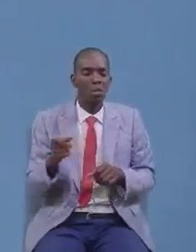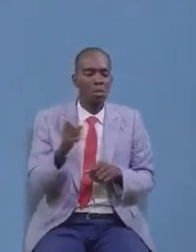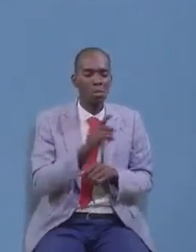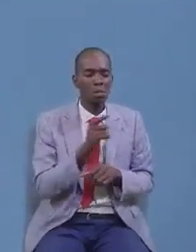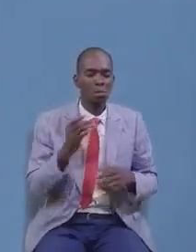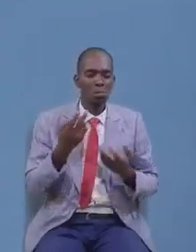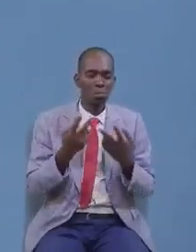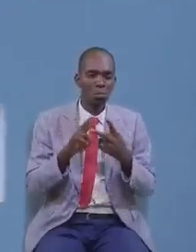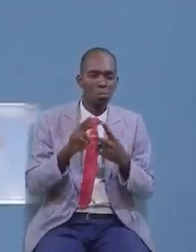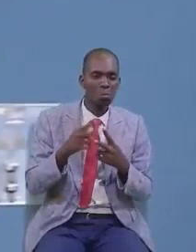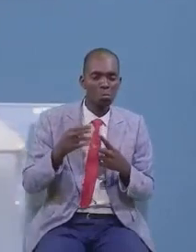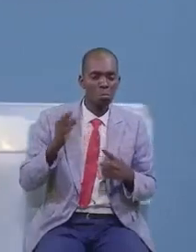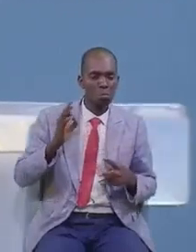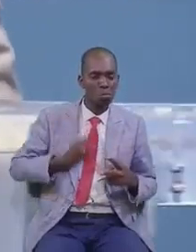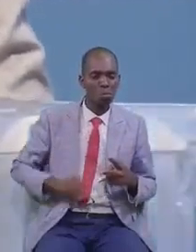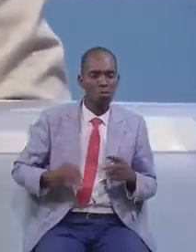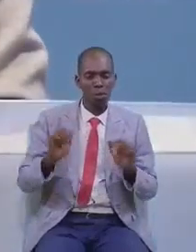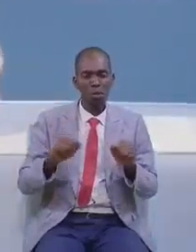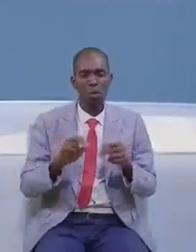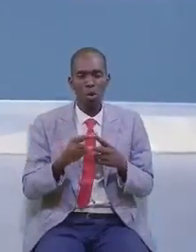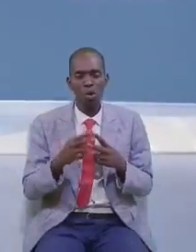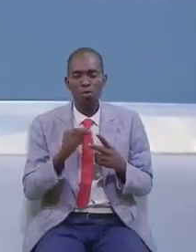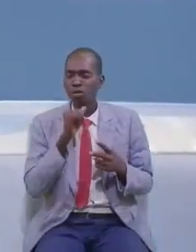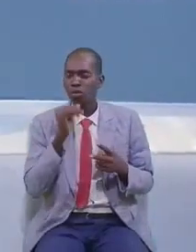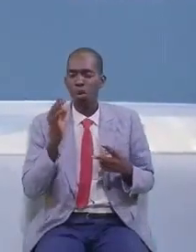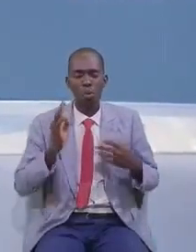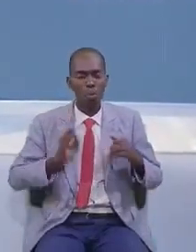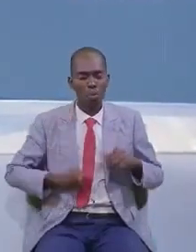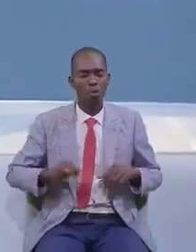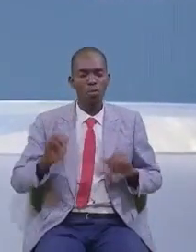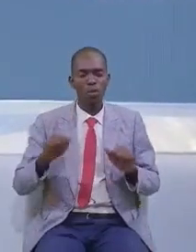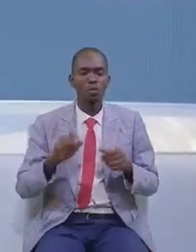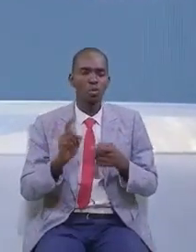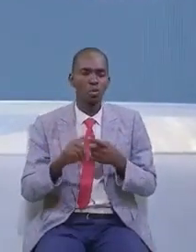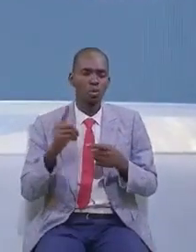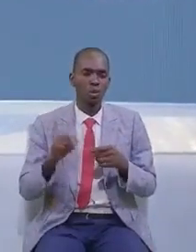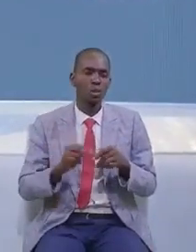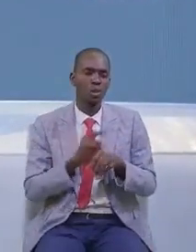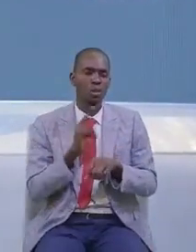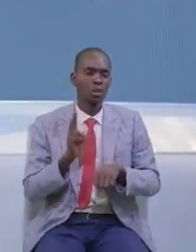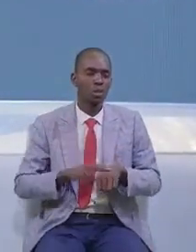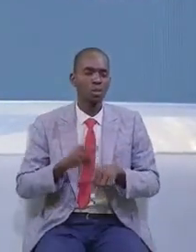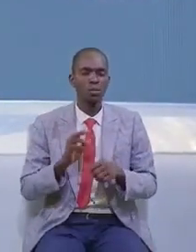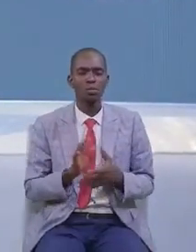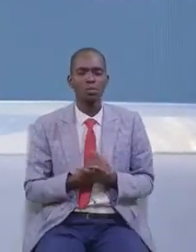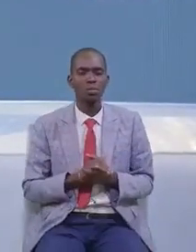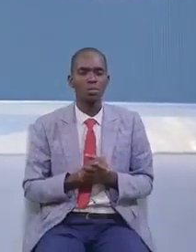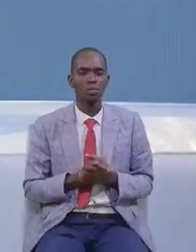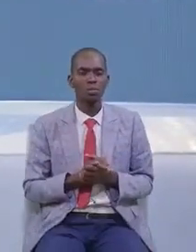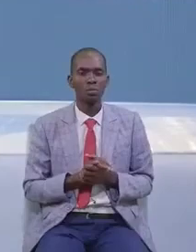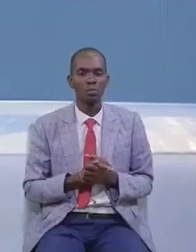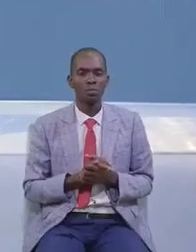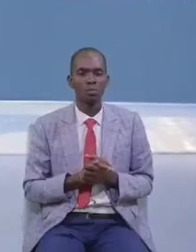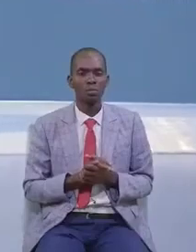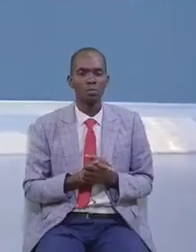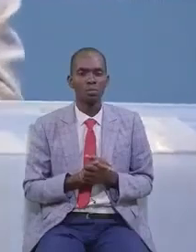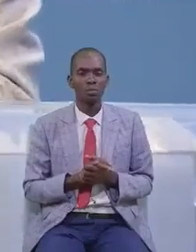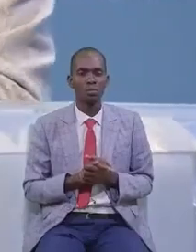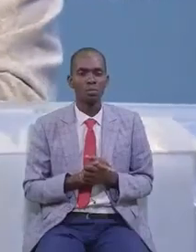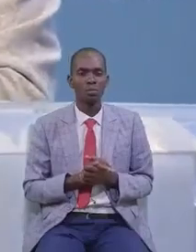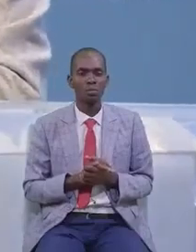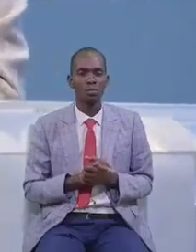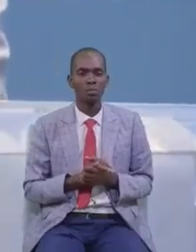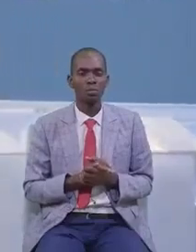నేషన్ or without profit to the nation. వారు మాట్లాడే ఆ యొక్క మాటలే దేశానికి ప్రయోజనకరంగానైనా ఉంటాయి